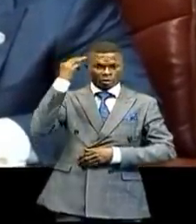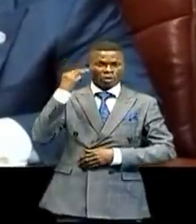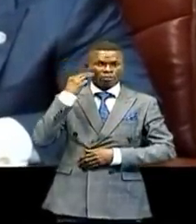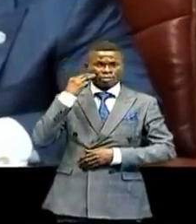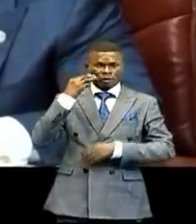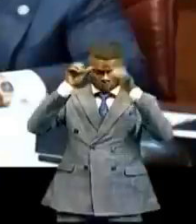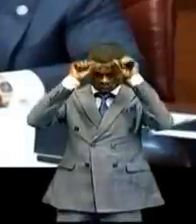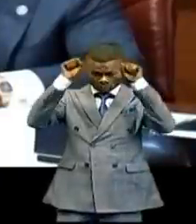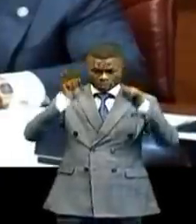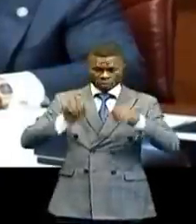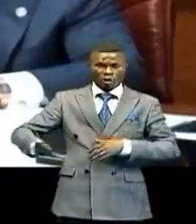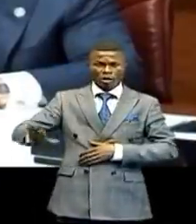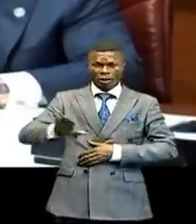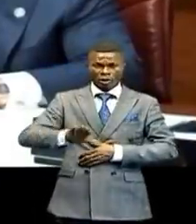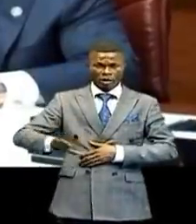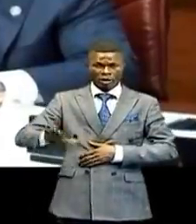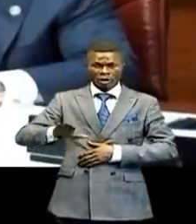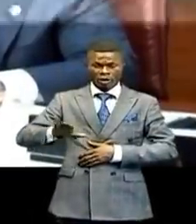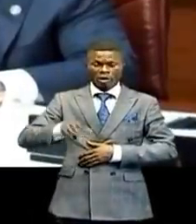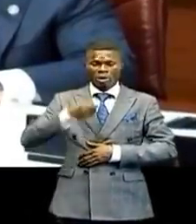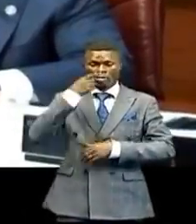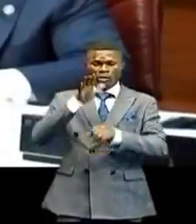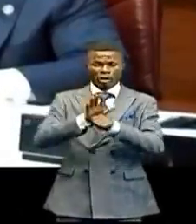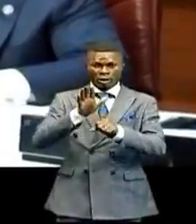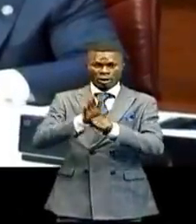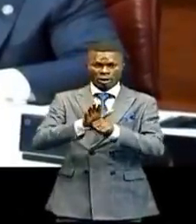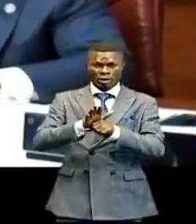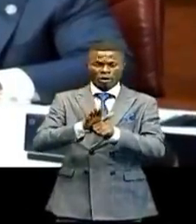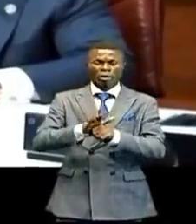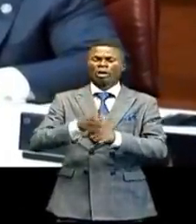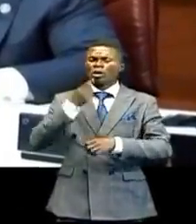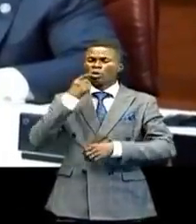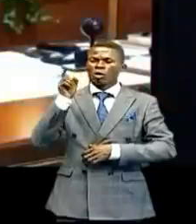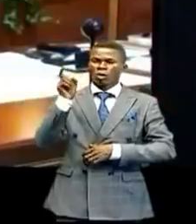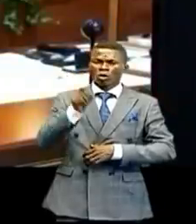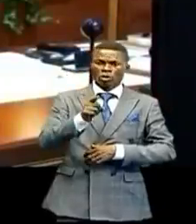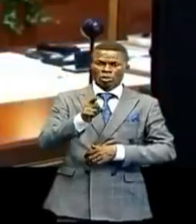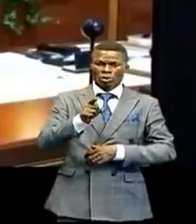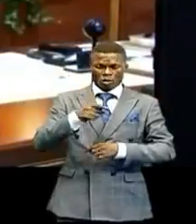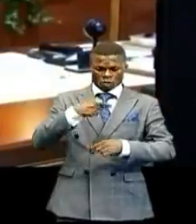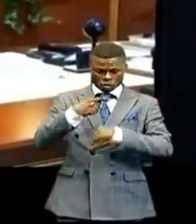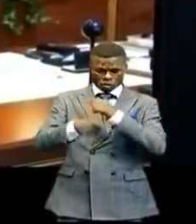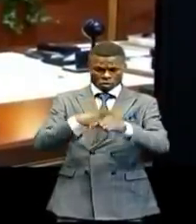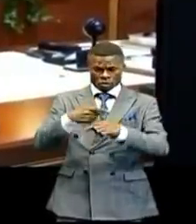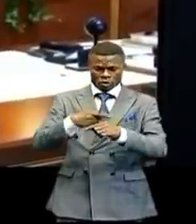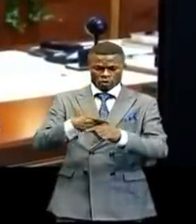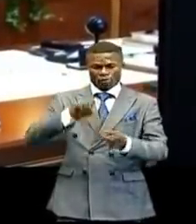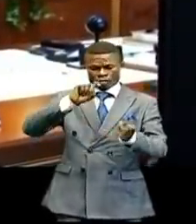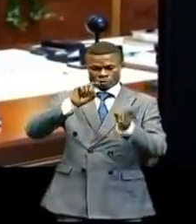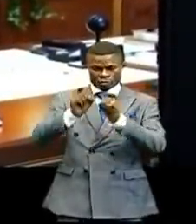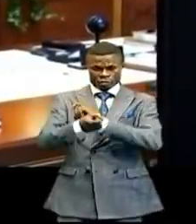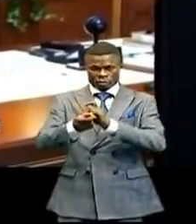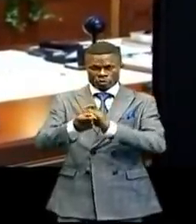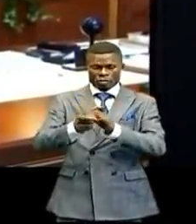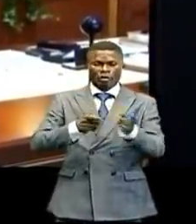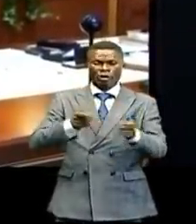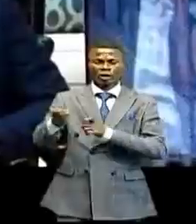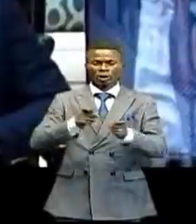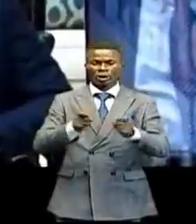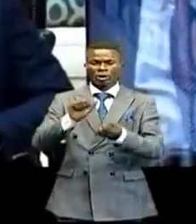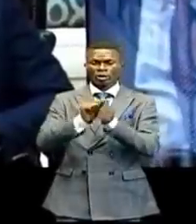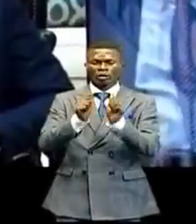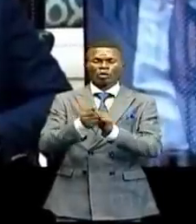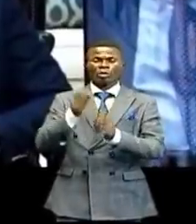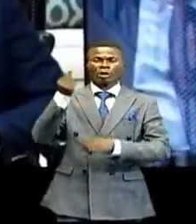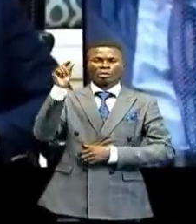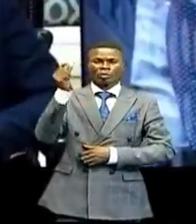le président de la République a insisté sur l'impératif de procéder à la rationalisation de la gestion du domaine